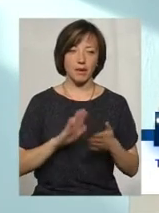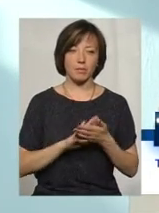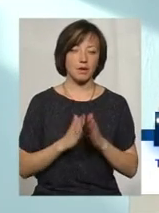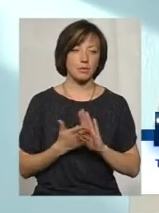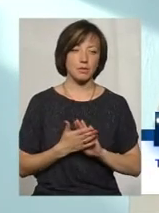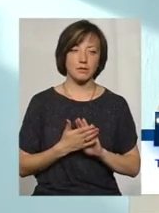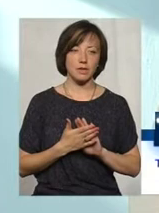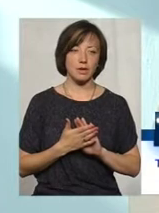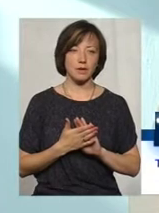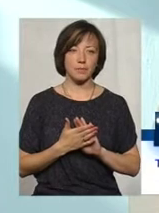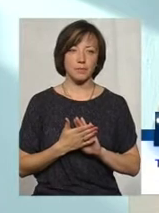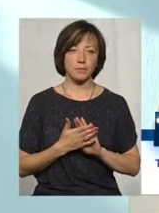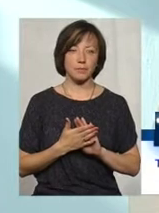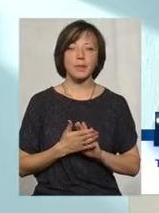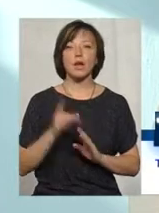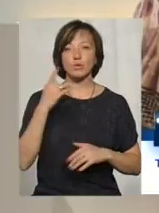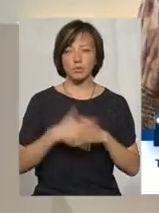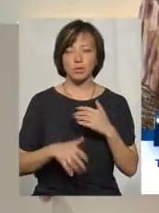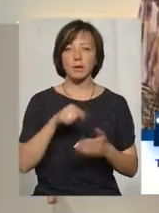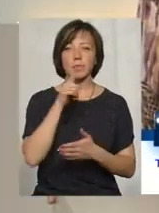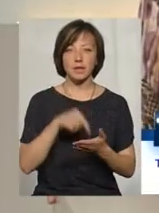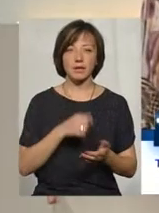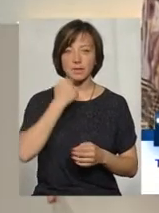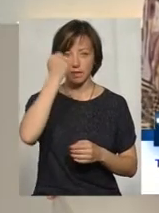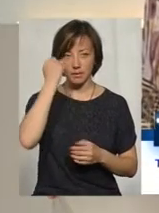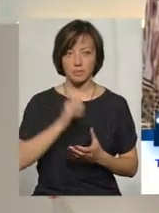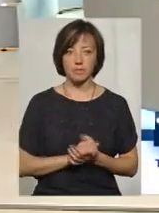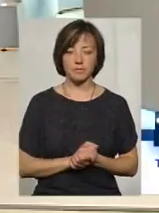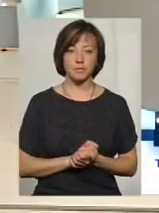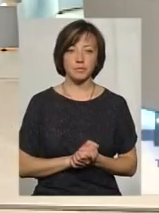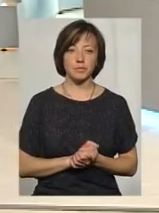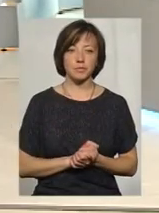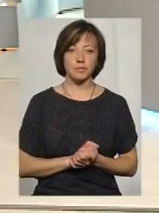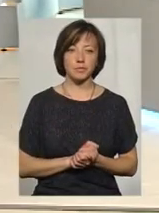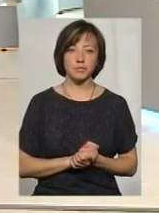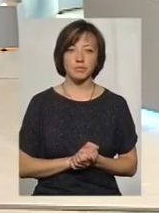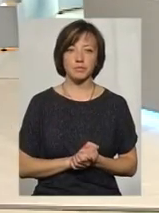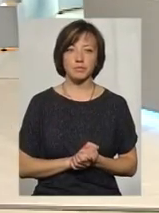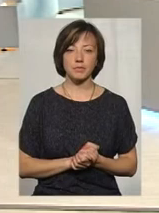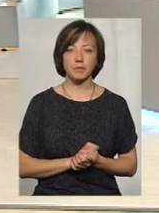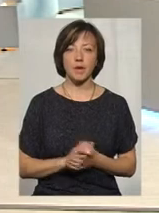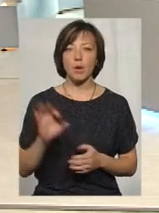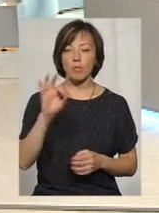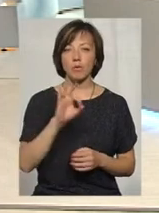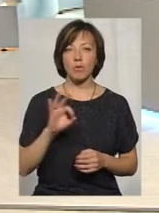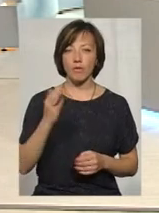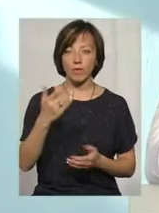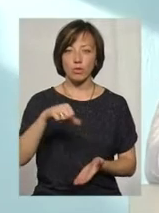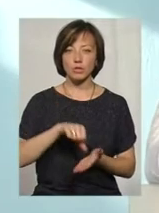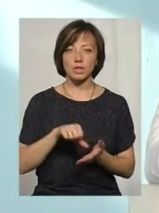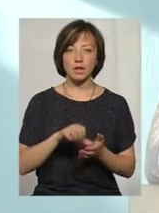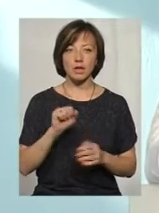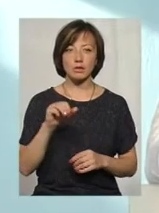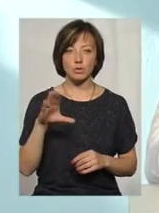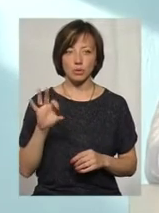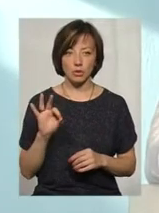атмосфера. Скажіть, будь ласка. Зрозуміло питання, дякую. От, дякую також за запитання. От, на рахунок того, що ви учасник